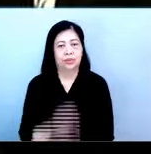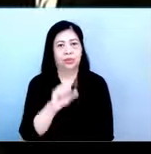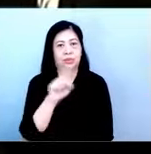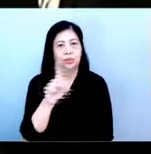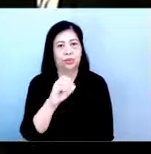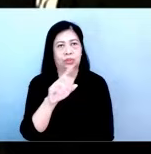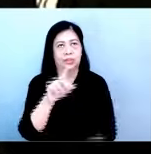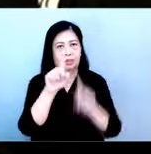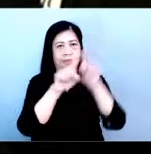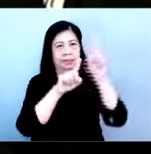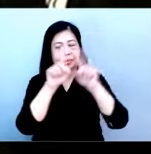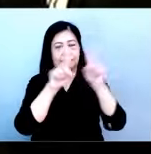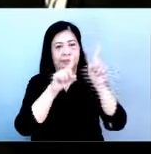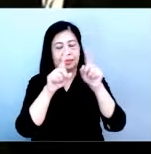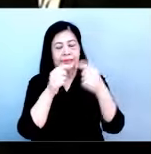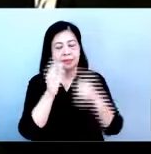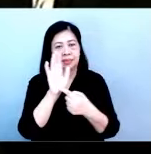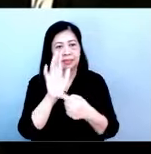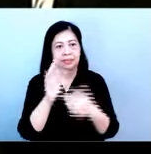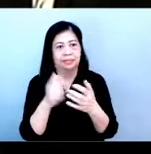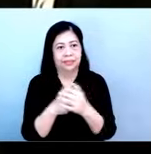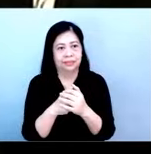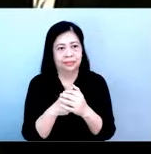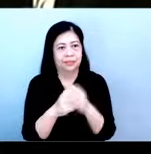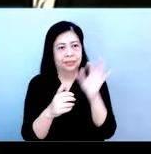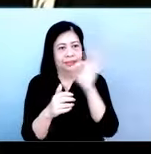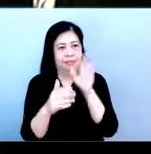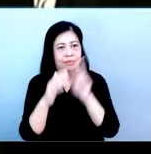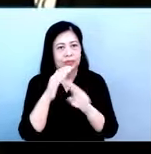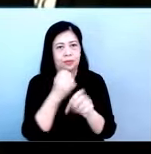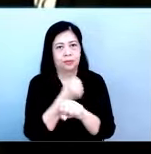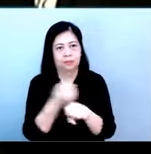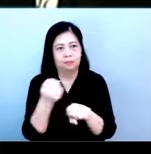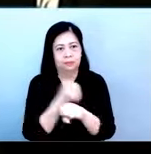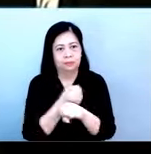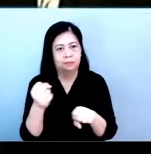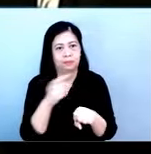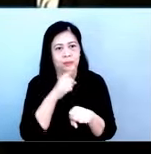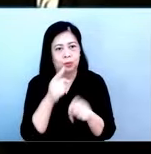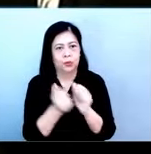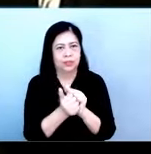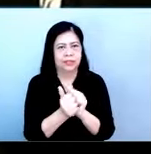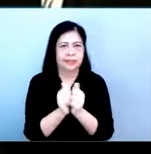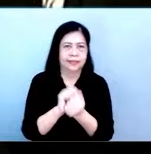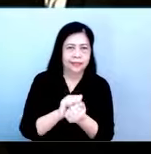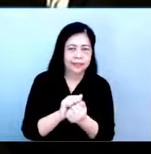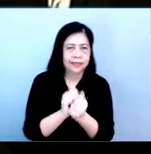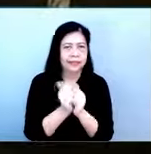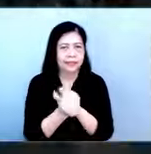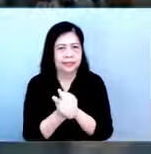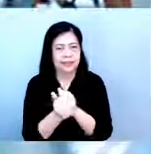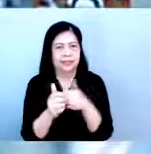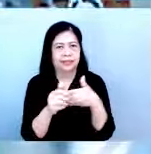similar to the wood dragon, I mean the Filipino are very resilient. We really adjust and bend like the